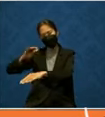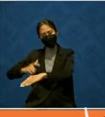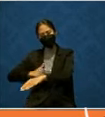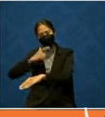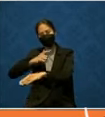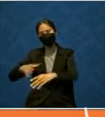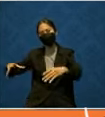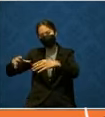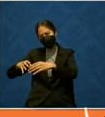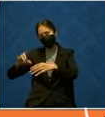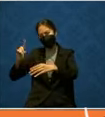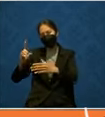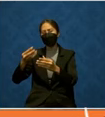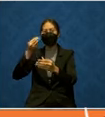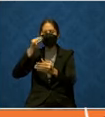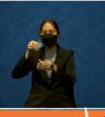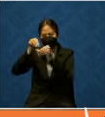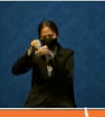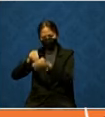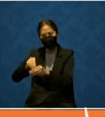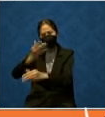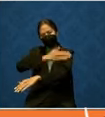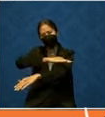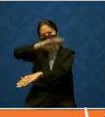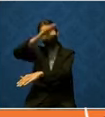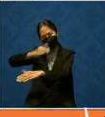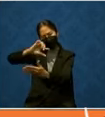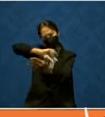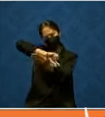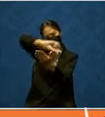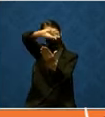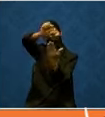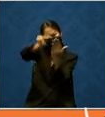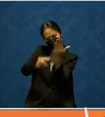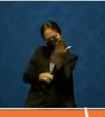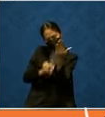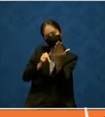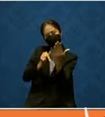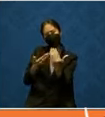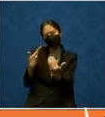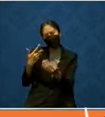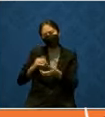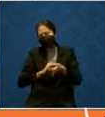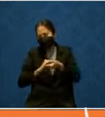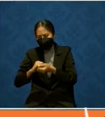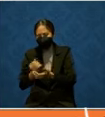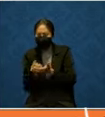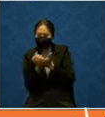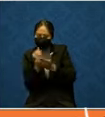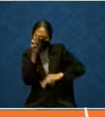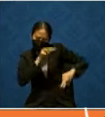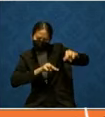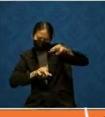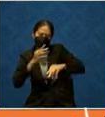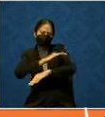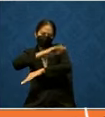ที่เฝ้าชายแดนรักษาป่าเป็นอย่างดีสร้างความมั่นคงให้กับพี่น้องกลุ่มชาติติพันธ์แล้วเราจะเป็นผู้ที่เฝ้าความ